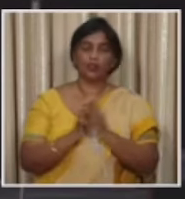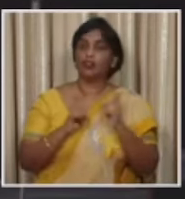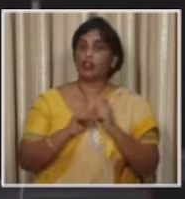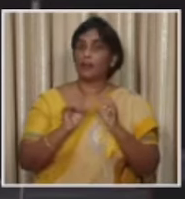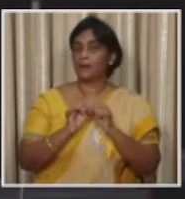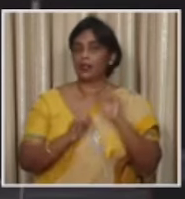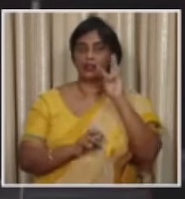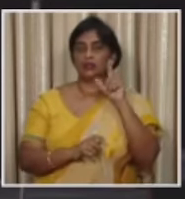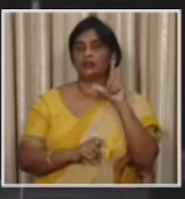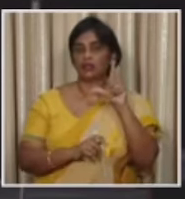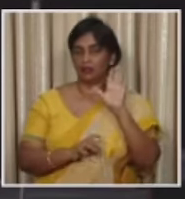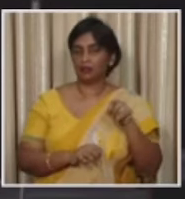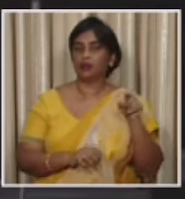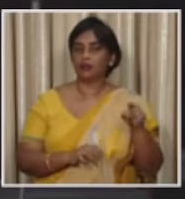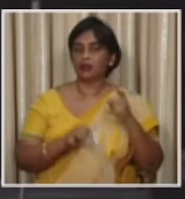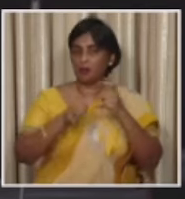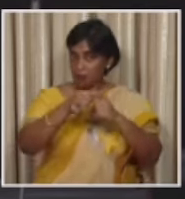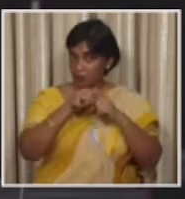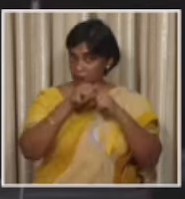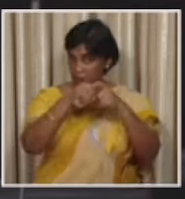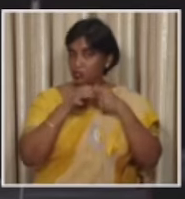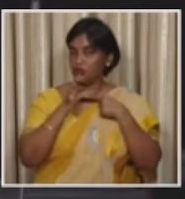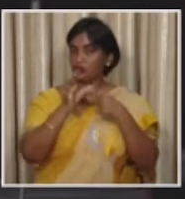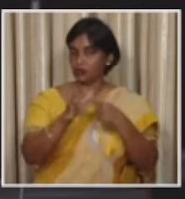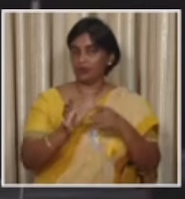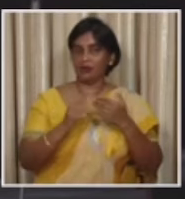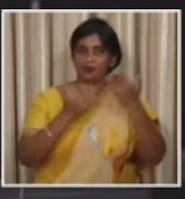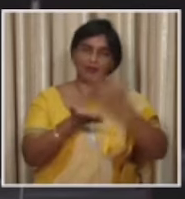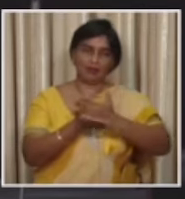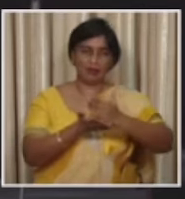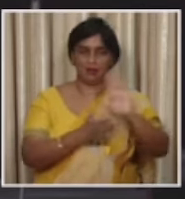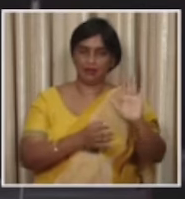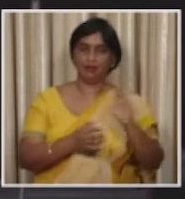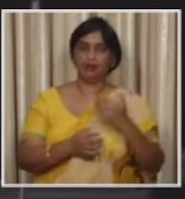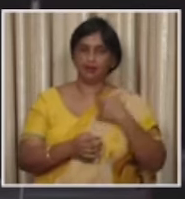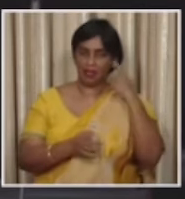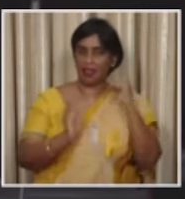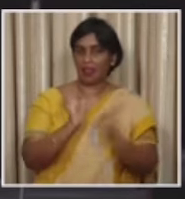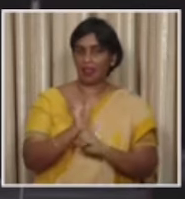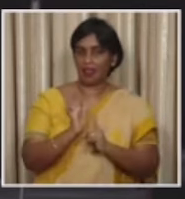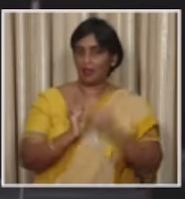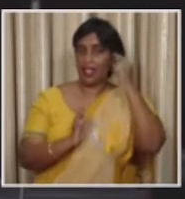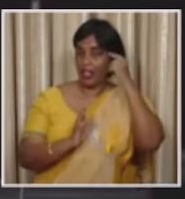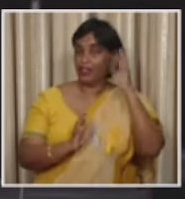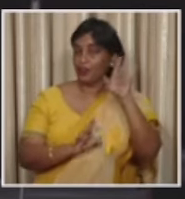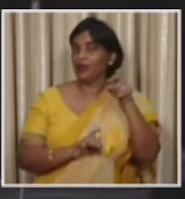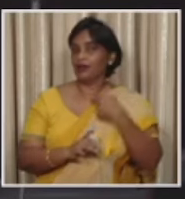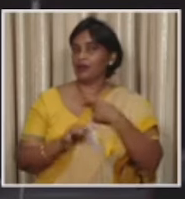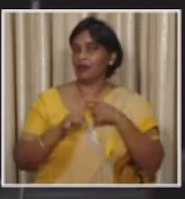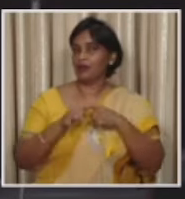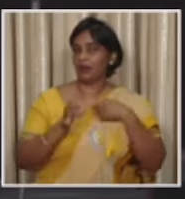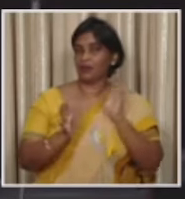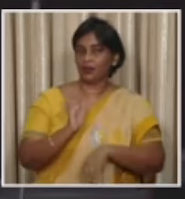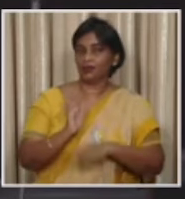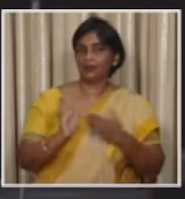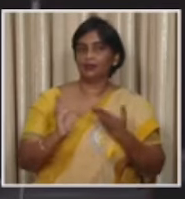බිලියන 37ක් තියෙනවා. මම හිතනවා ඔබතුමාගේ ප්‍රශ්නෙට මම උත්තරේ දුන්නා කියලා. මට ඊට වඩා බාධා කරන්න එපා. මම දන්නවා කිරියල් ඇමතුමා හිතුවේ මම මේ ප්‍රශ්නයට